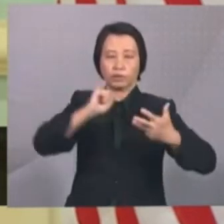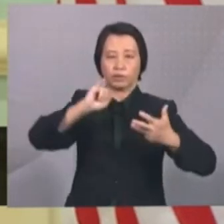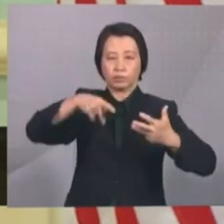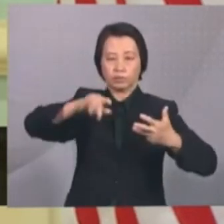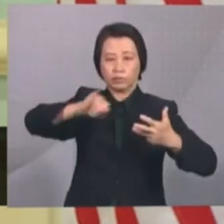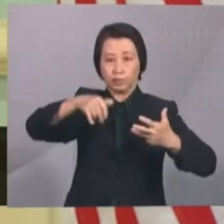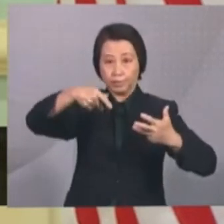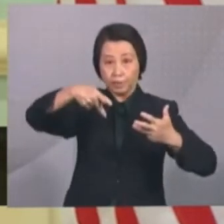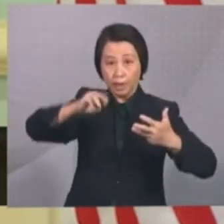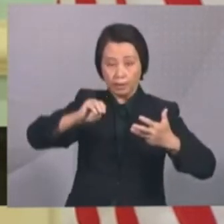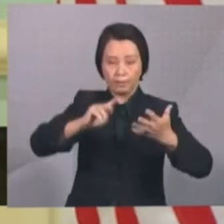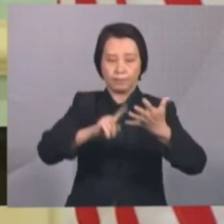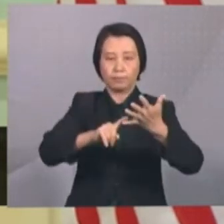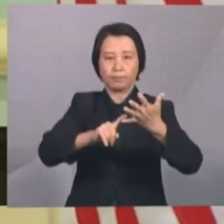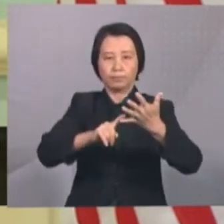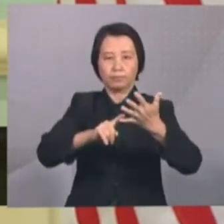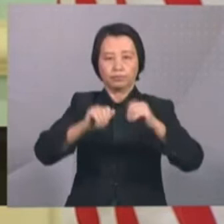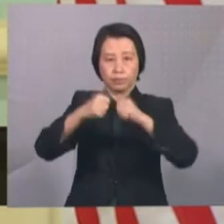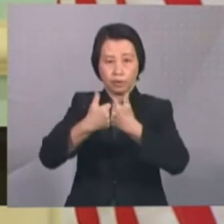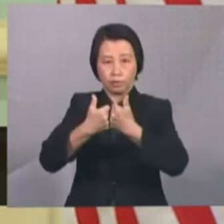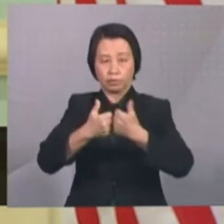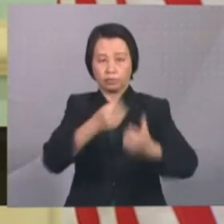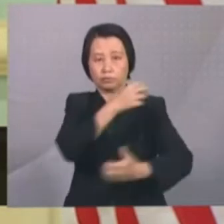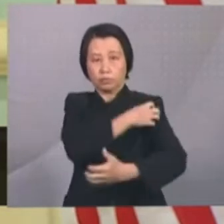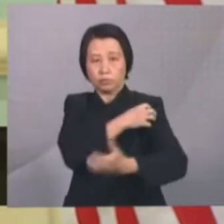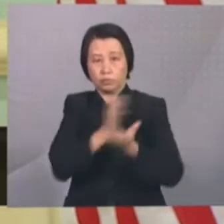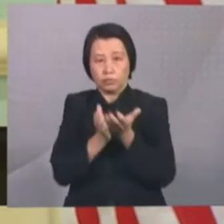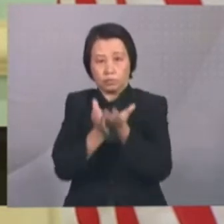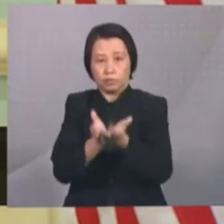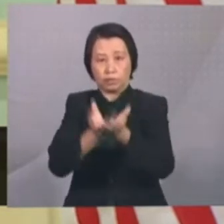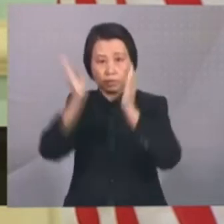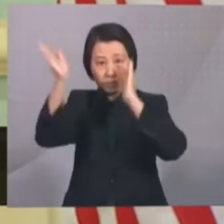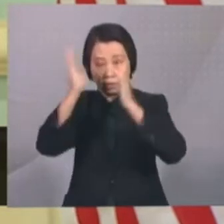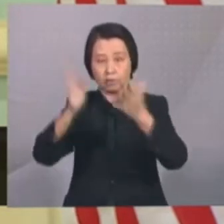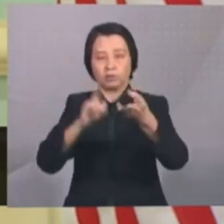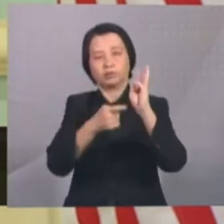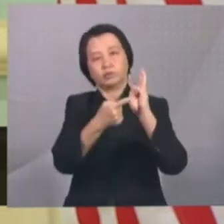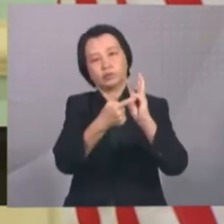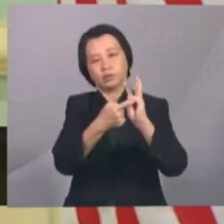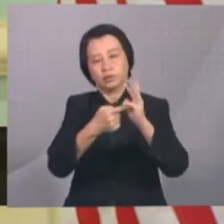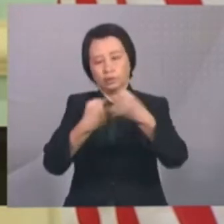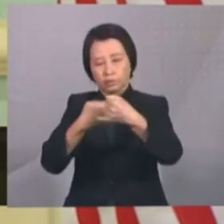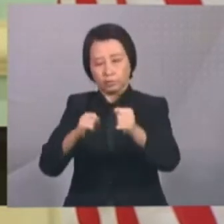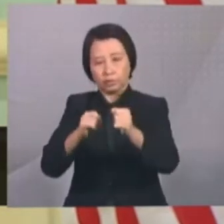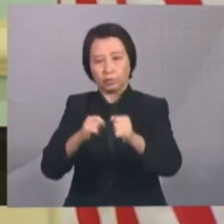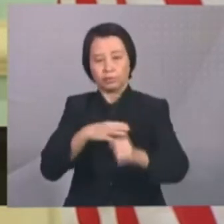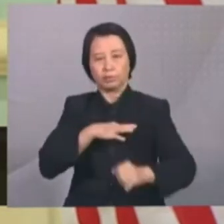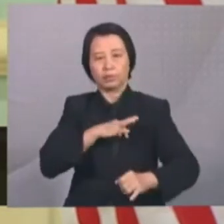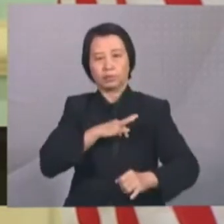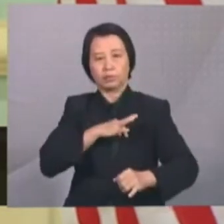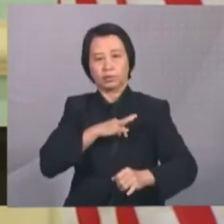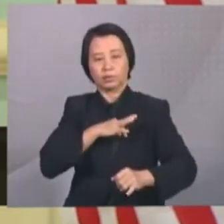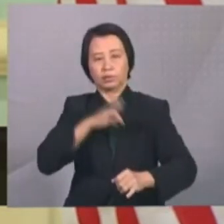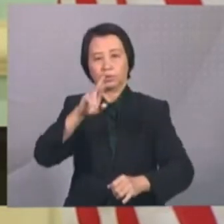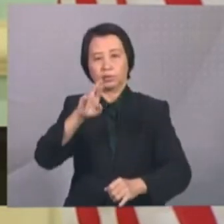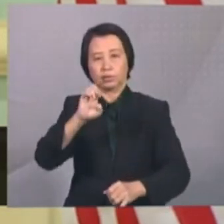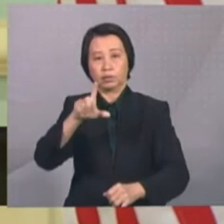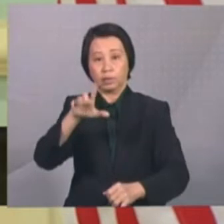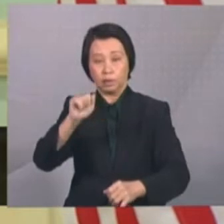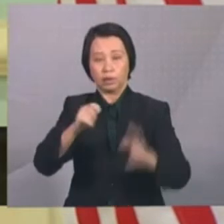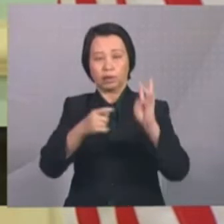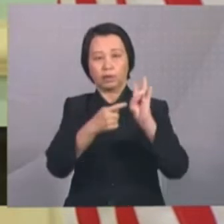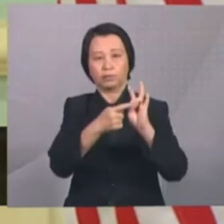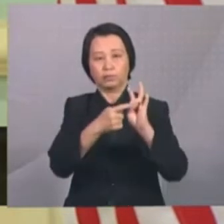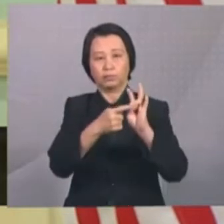awam Liza angka agency pengakuan semeri tim Malaysia jabatan secara lawan bytepro rela